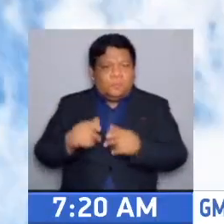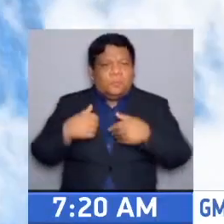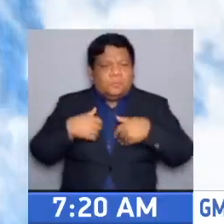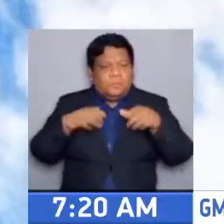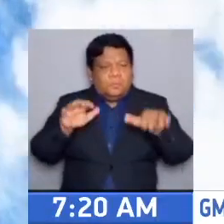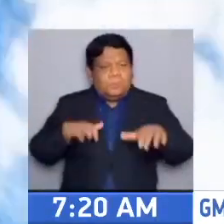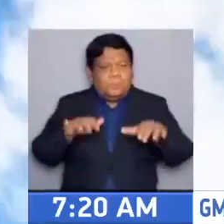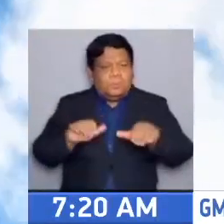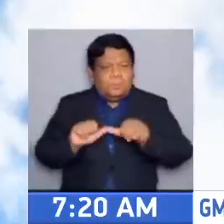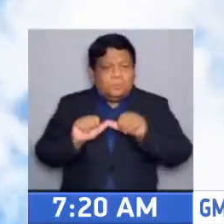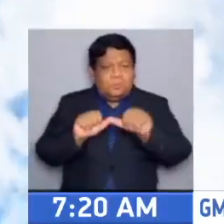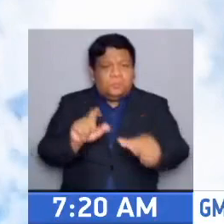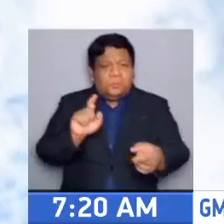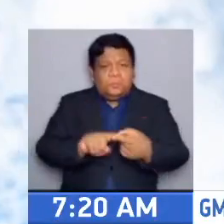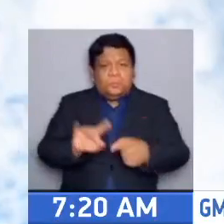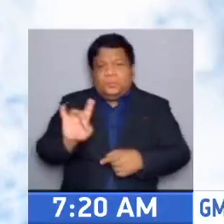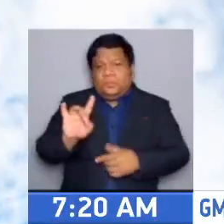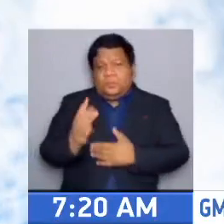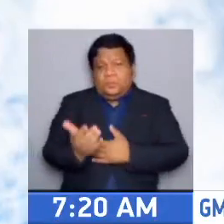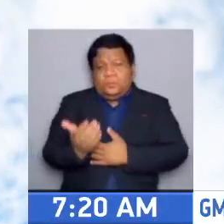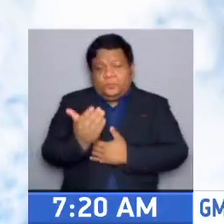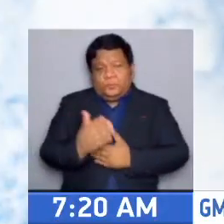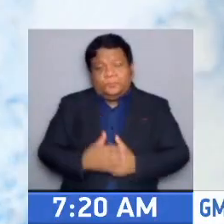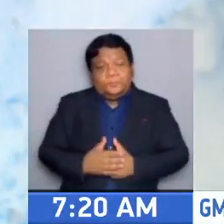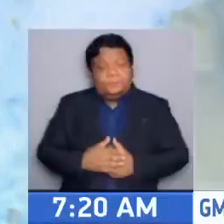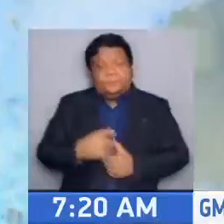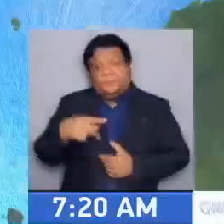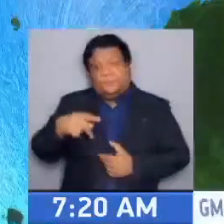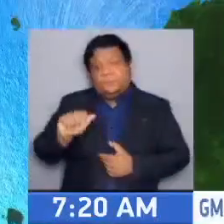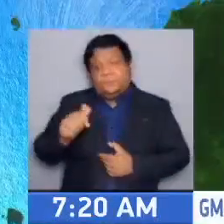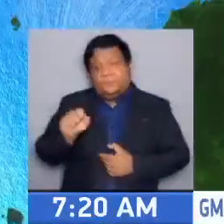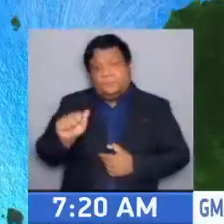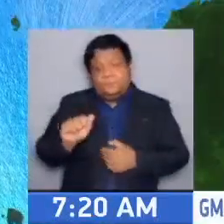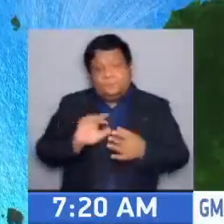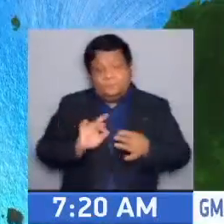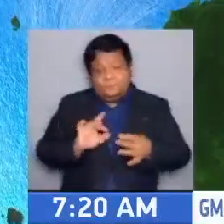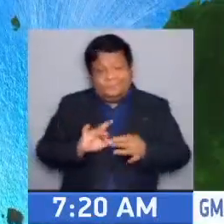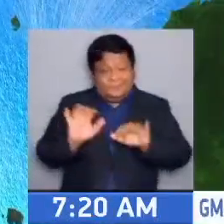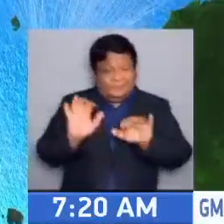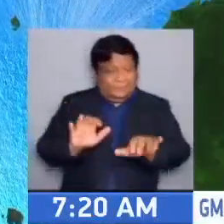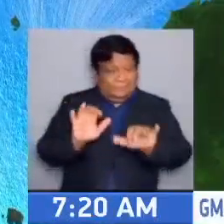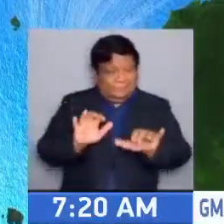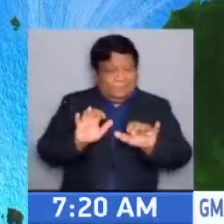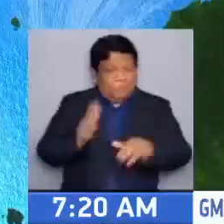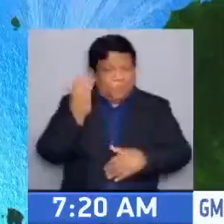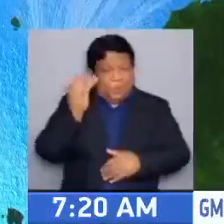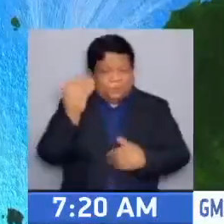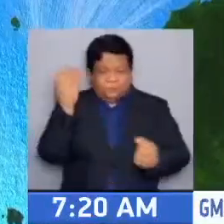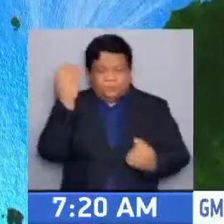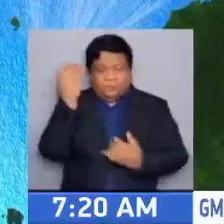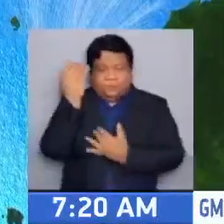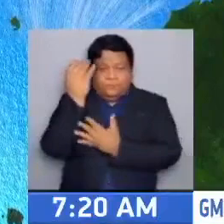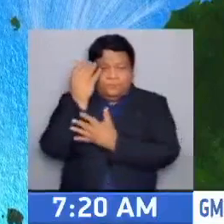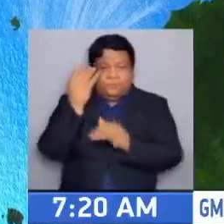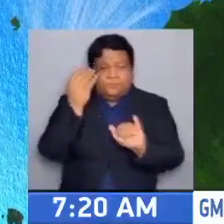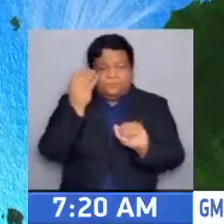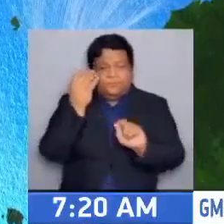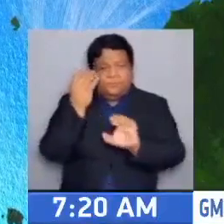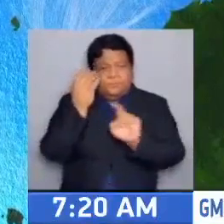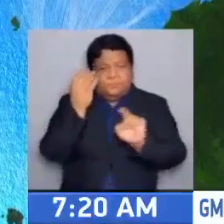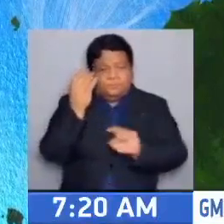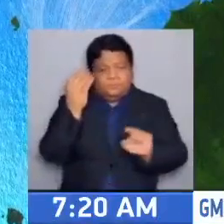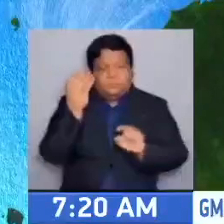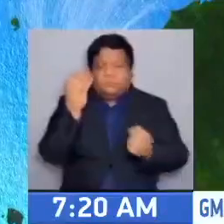8 ngayong umaga. Ayon sa PAGASA, ang pag-ulan ay dala ng Intertropical Convergence Zone. Apektado rin ito